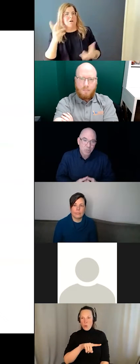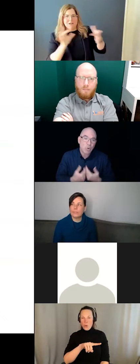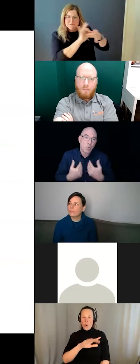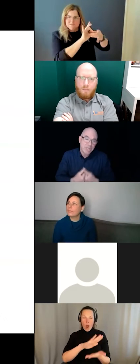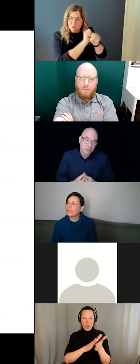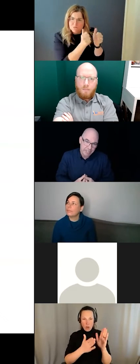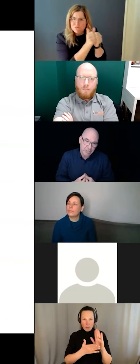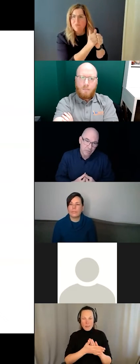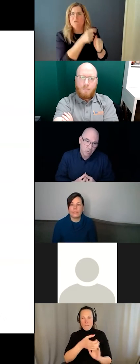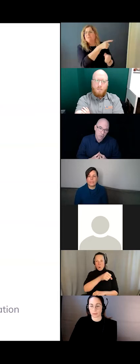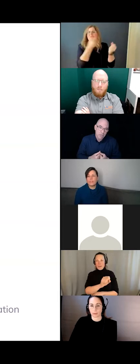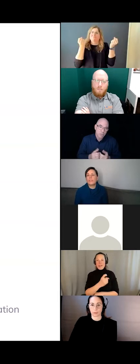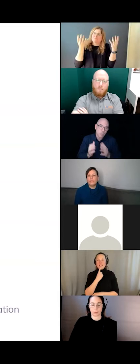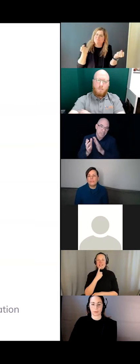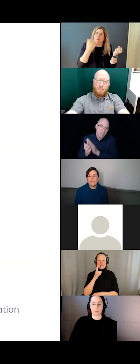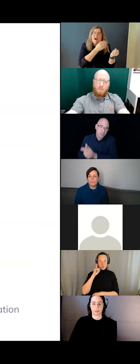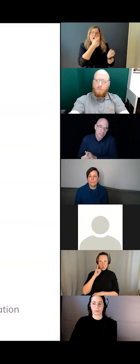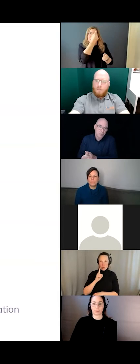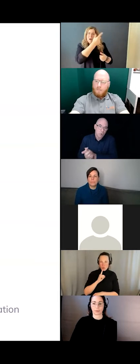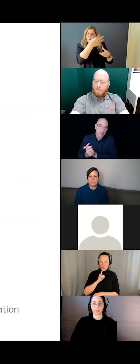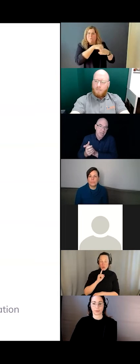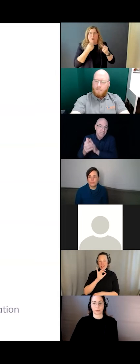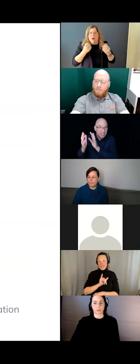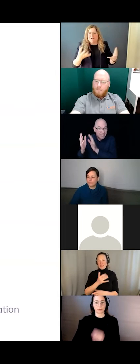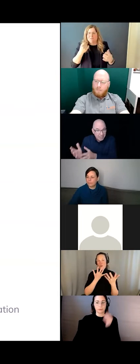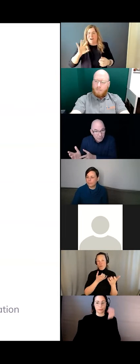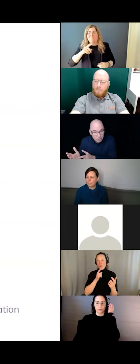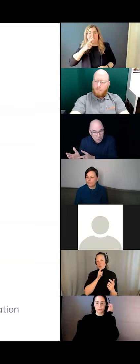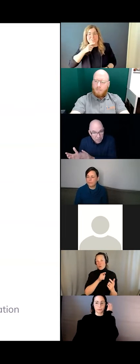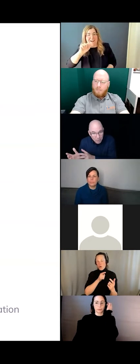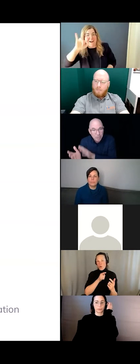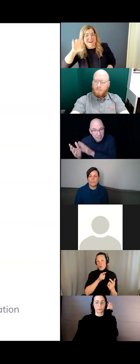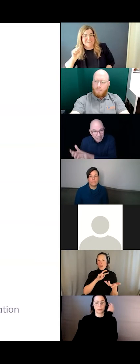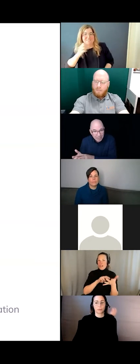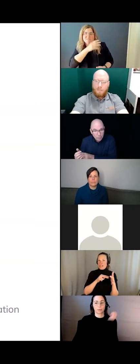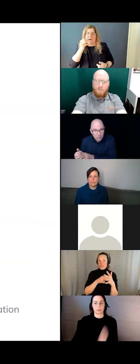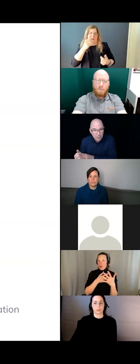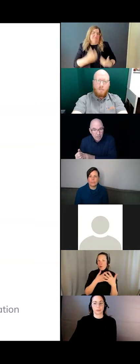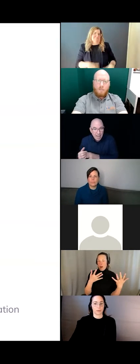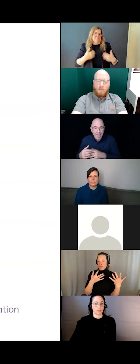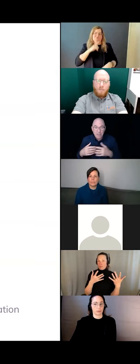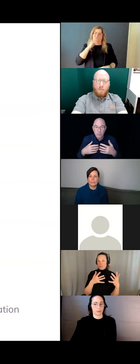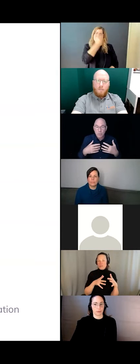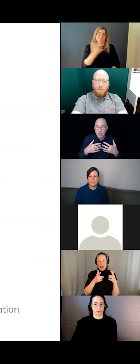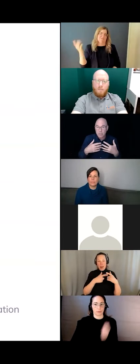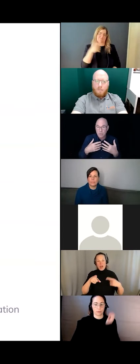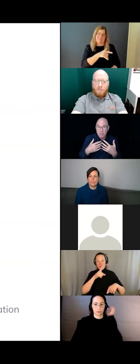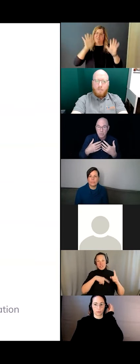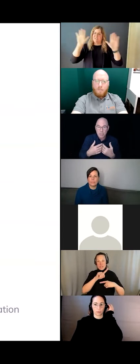sourds, des entreprises roulées par des sourds. C'est ce que nous recherchons pour travailler ensemble, de